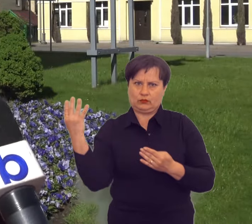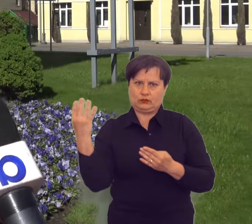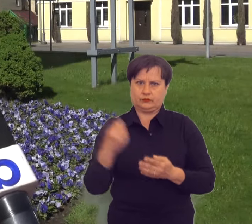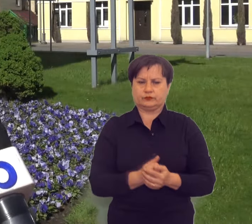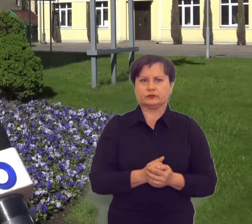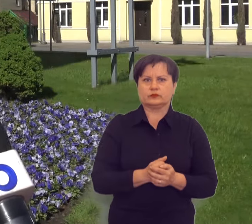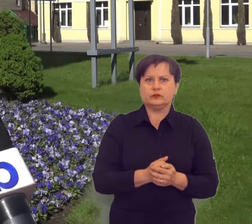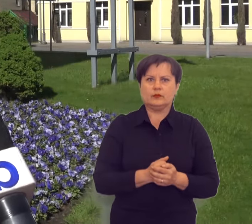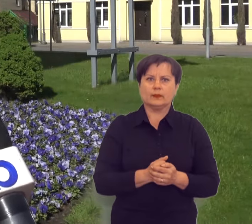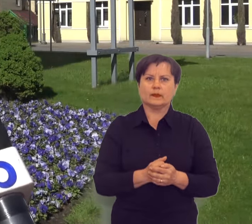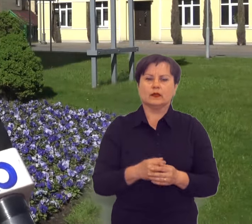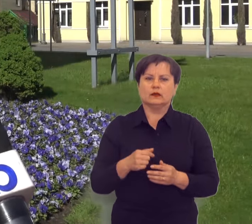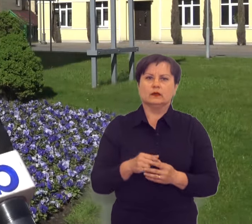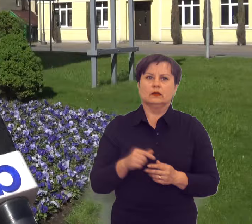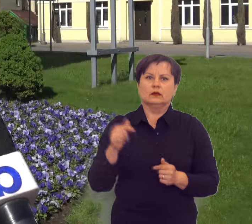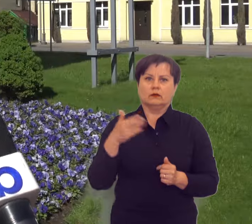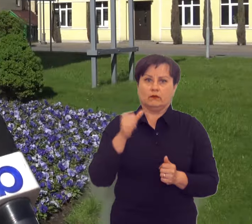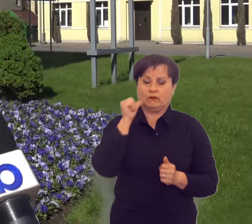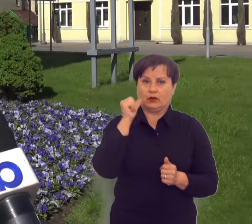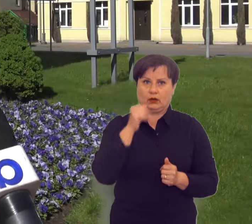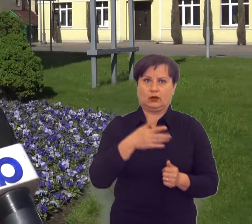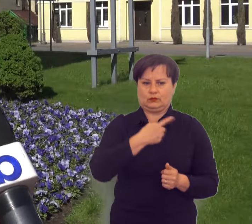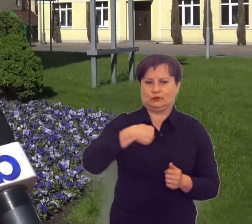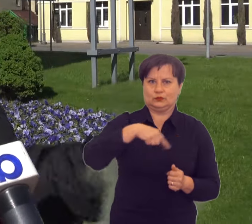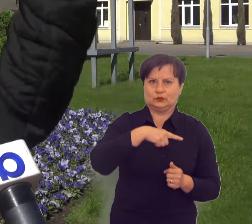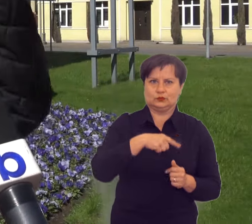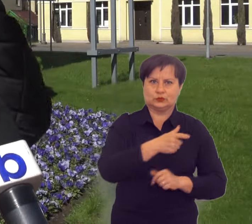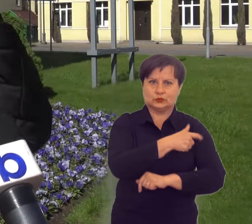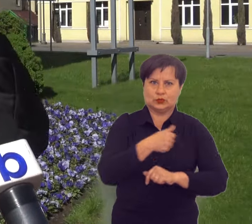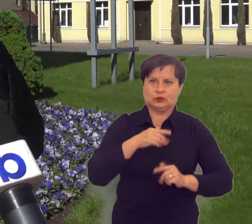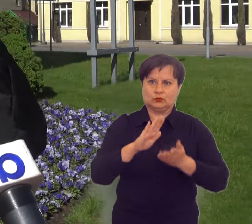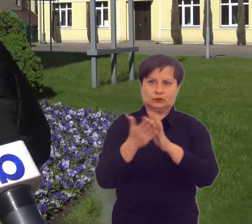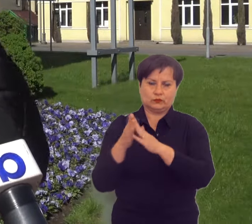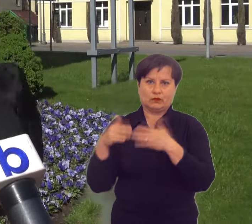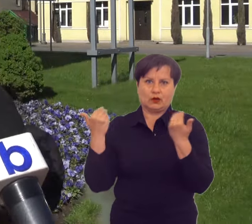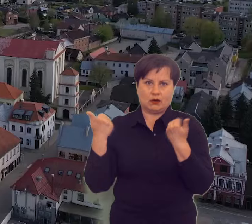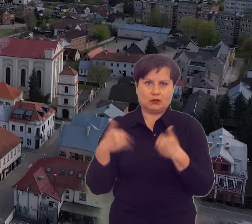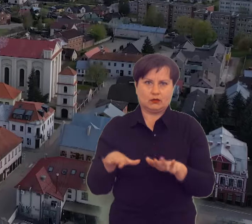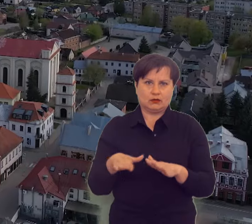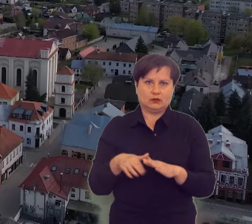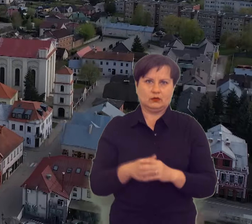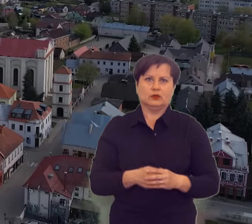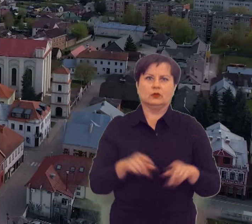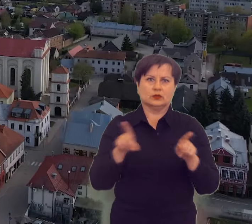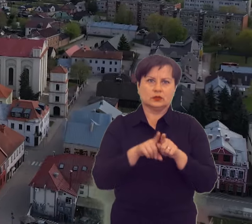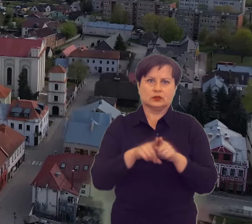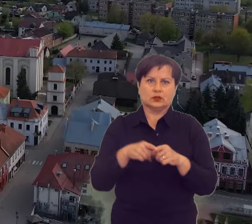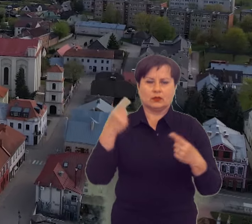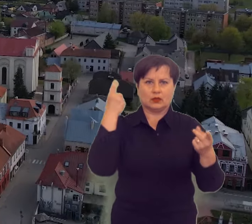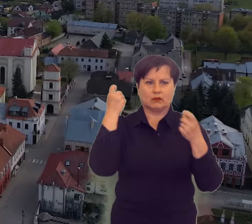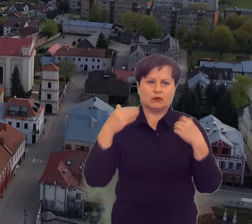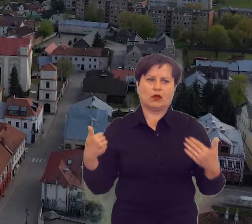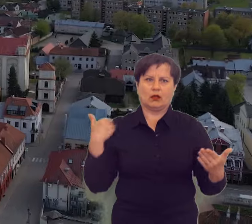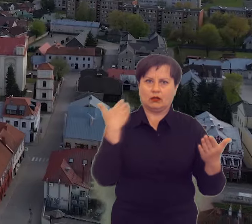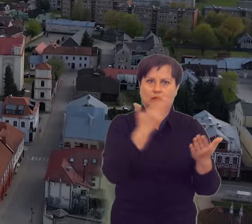užtverta aikštelė. Tai vakar mūsų seniūnija sutvarkėm ir tuo pačiu iš tikrųjų pateikėm